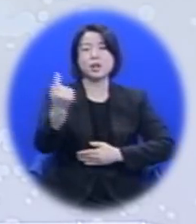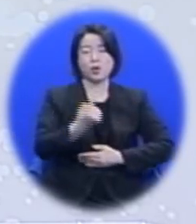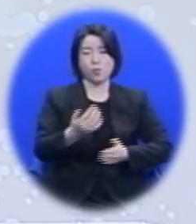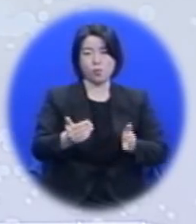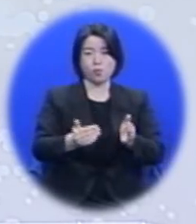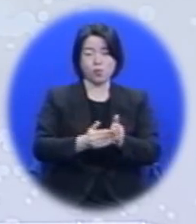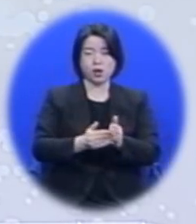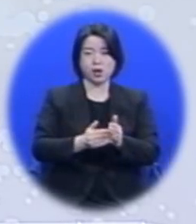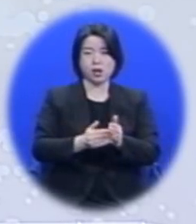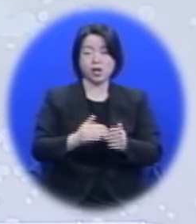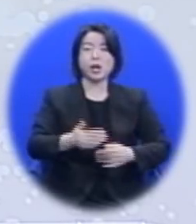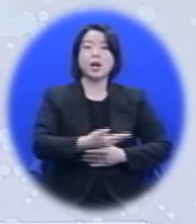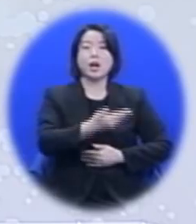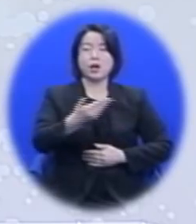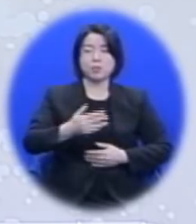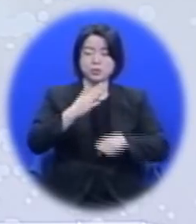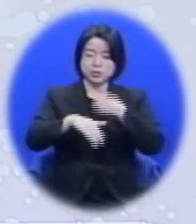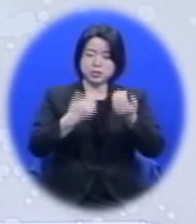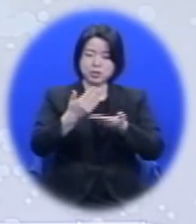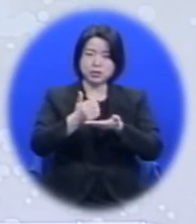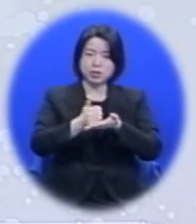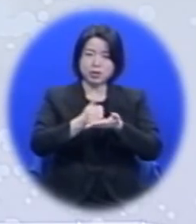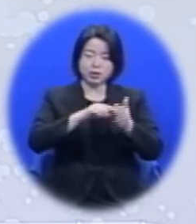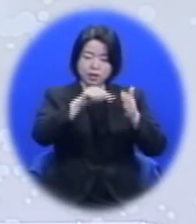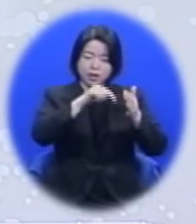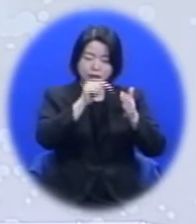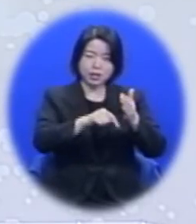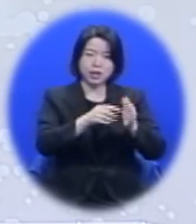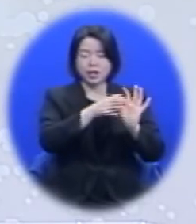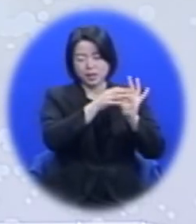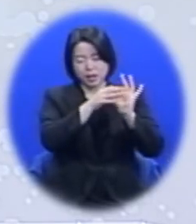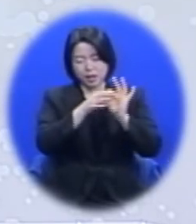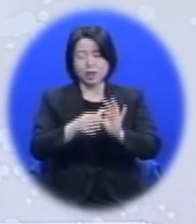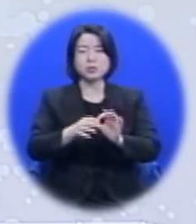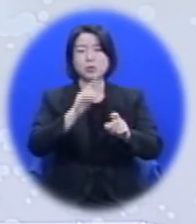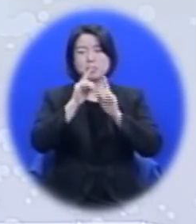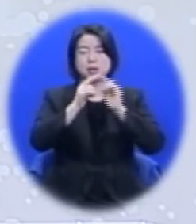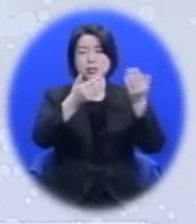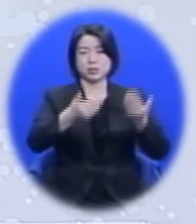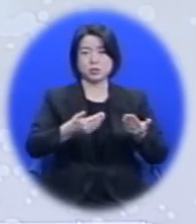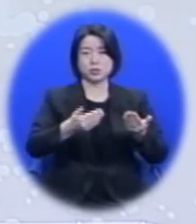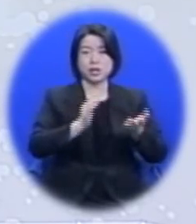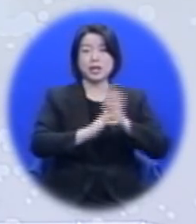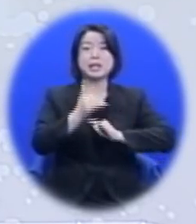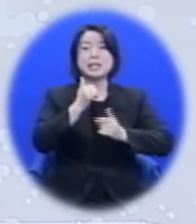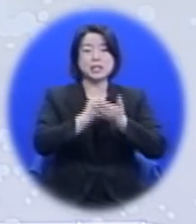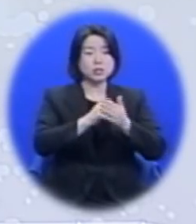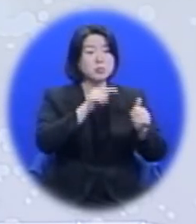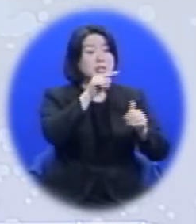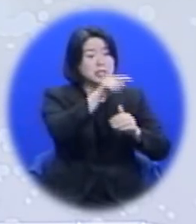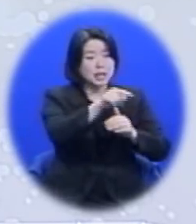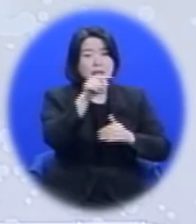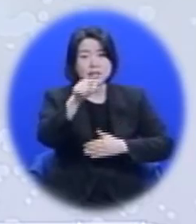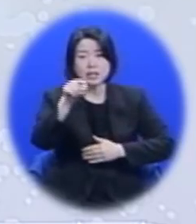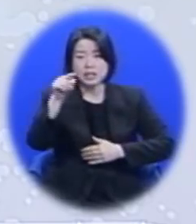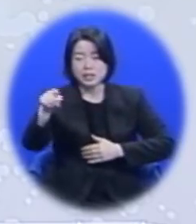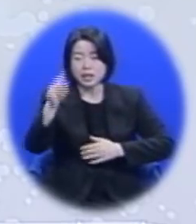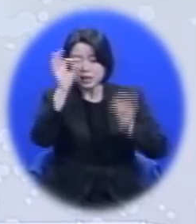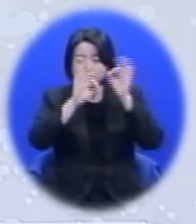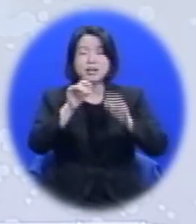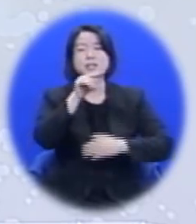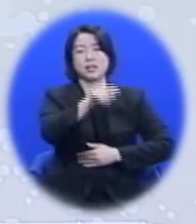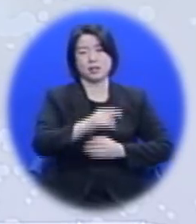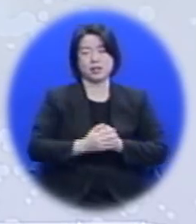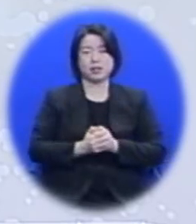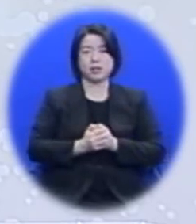여러분, 성경이 계속해서 이렇게 말씀하고 있잖아요. 예수님께서 그를 찾아가셨습니다. 이 이야기는